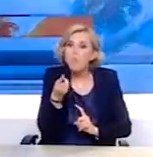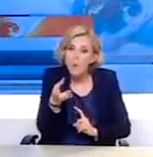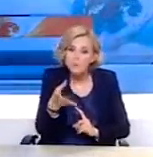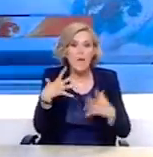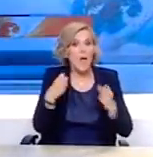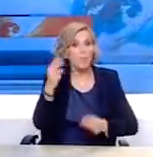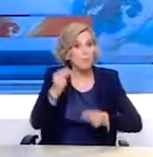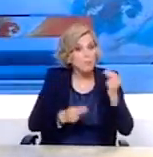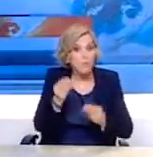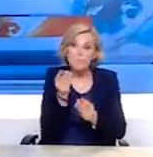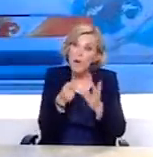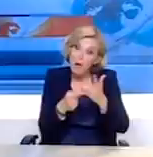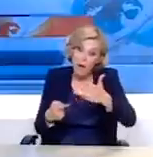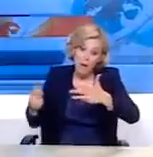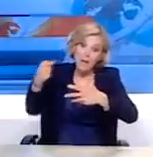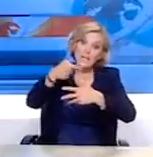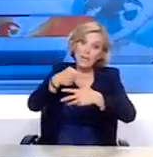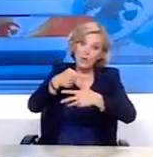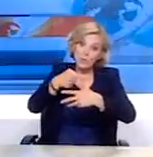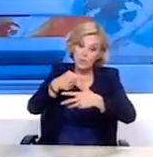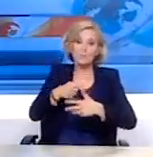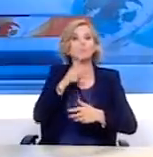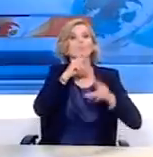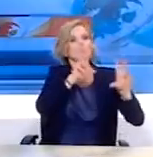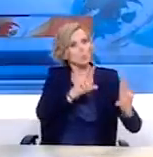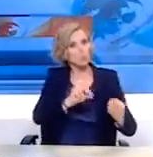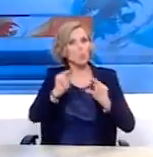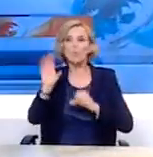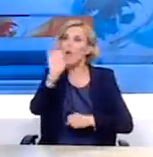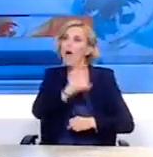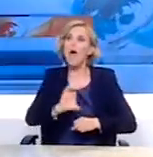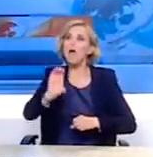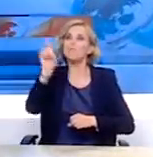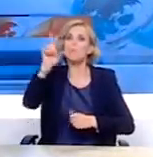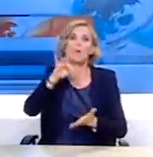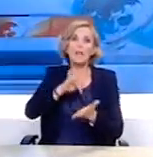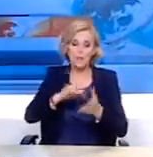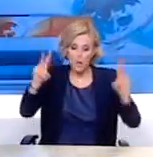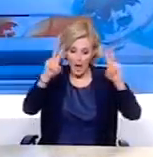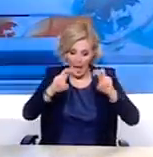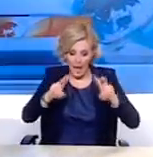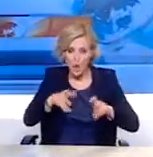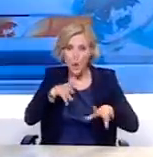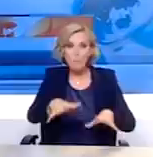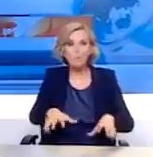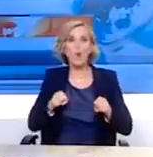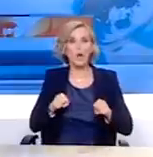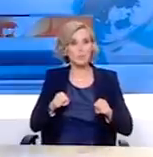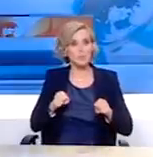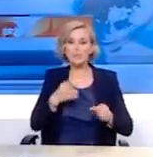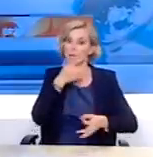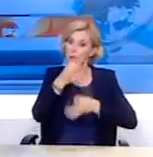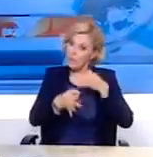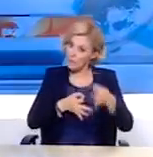παραπάνω. Παρόμοια θέση πήρε το Ευρωπαϊκό CDC, το Ευρωπαϊκό Κέντρο Ελέγχου και Πρόληψης Νόσων, αναφέροντας